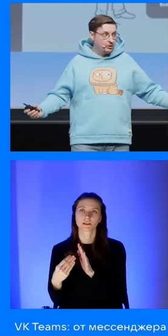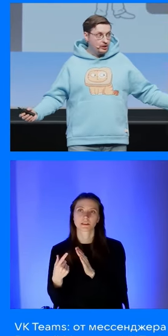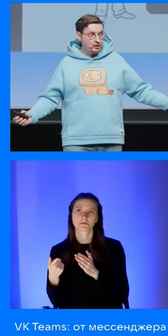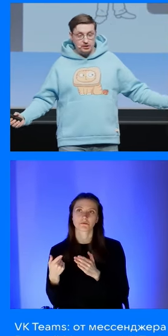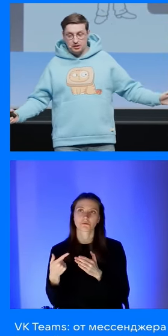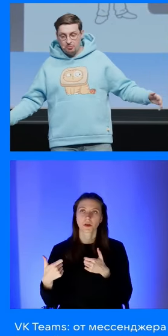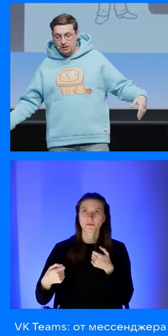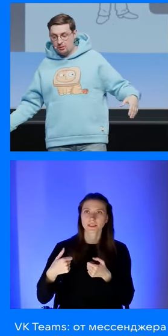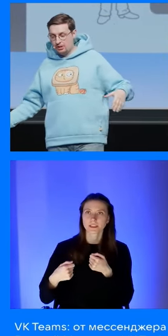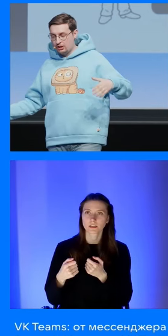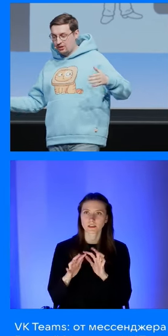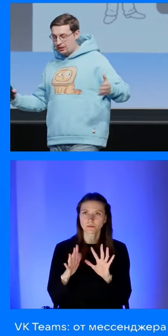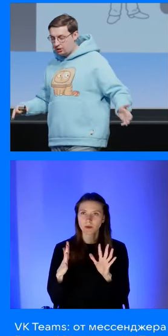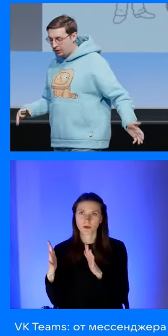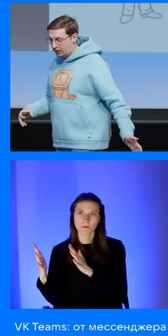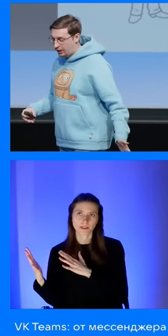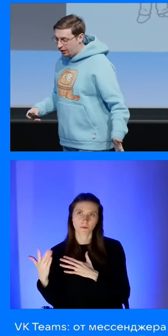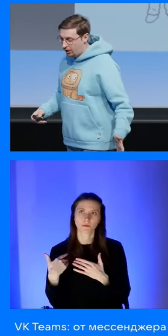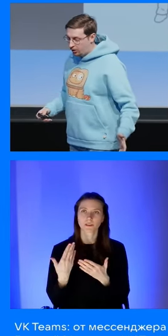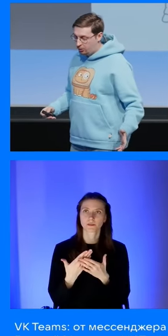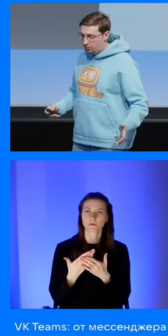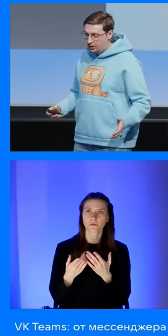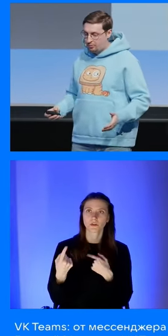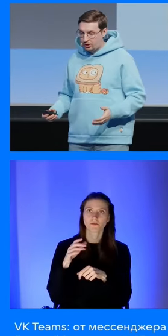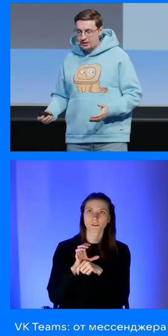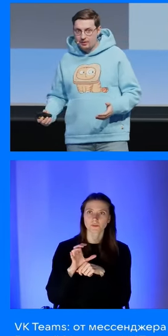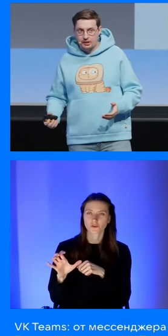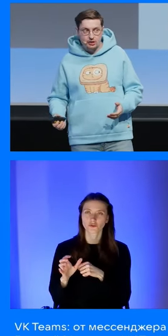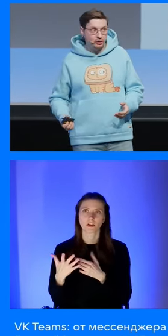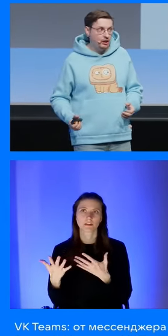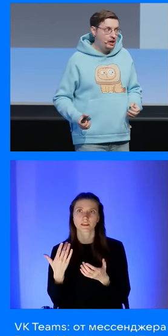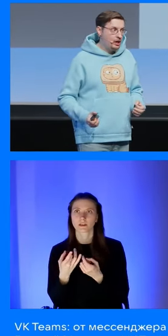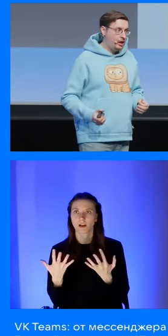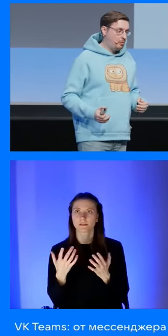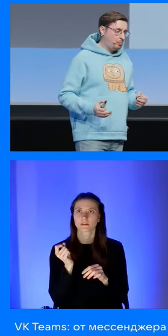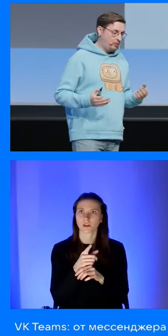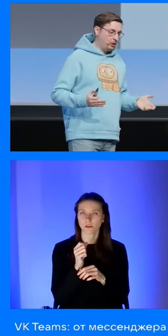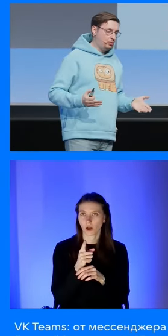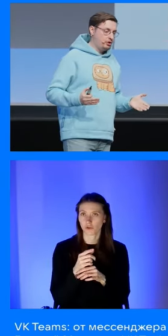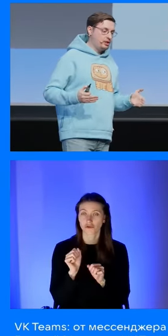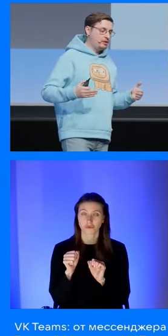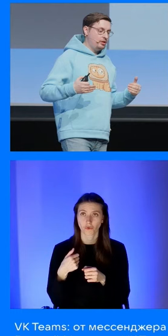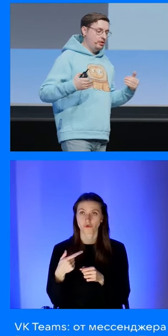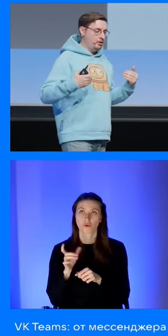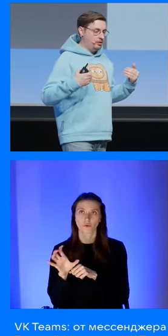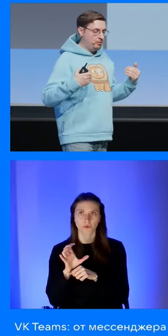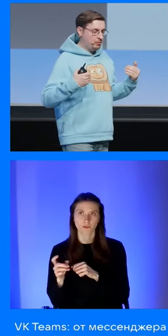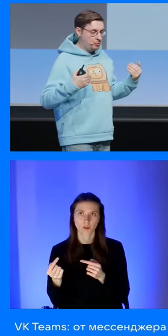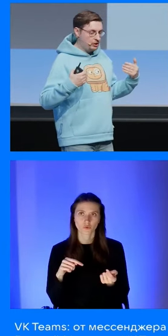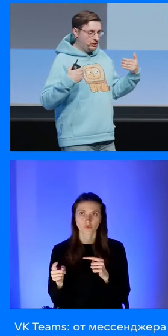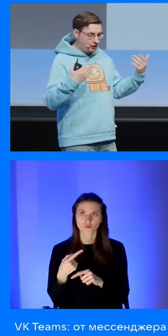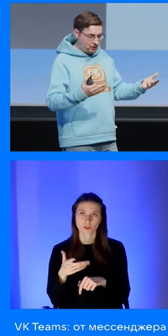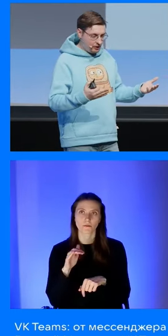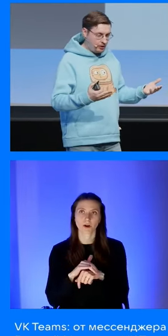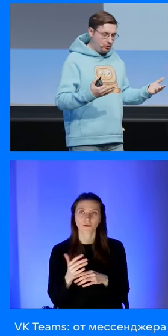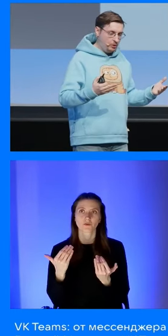делиться какими-то событиями, назначать встречи в календаре, ну или просто ставить задачи. а по факту сейчас и